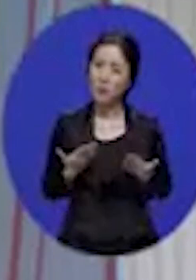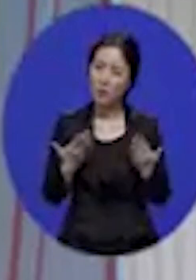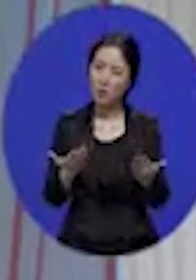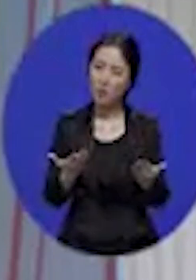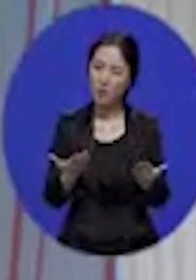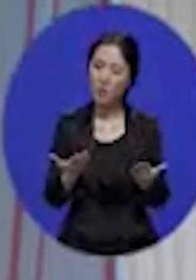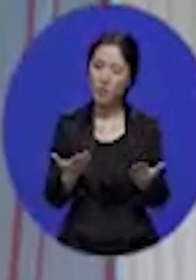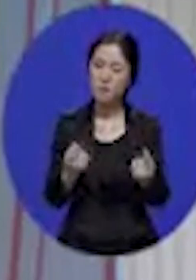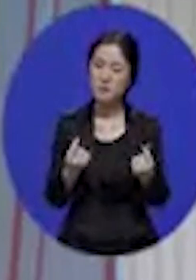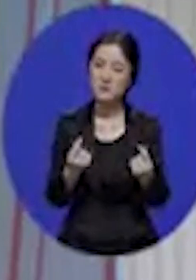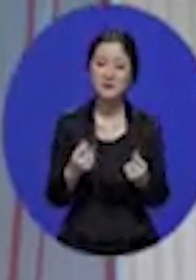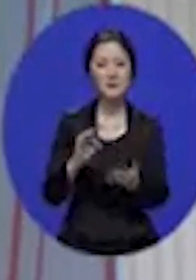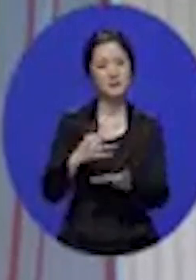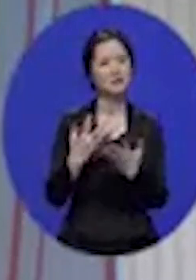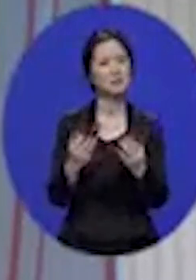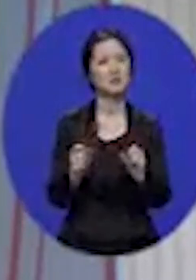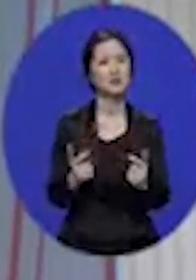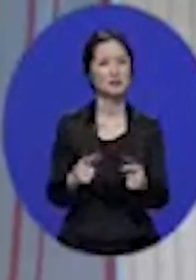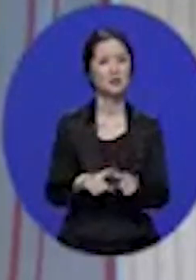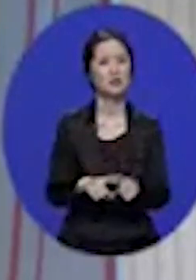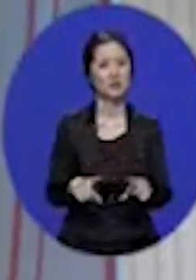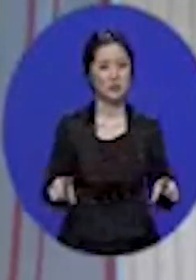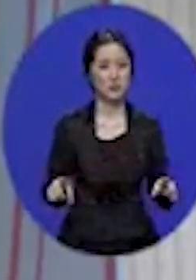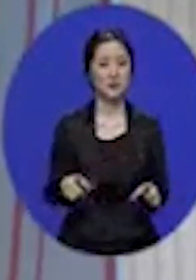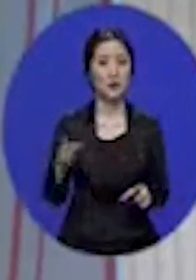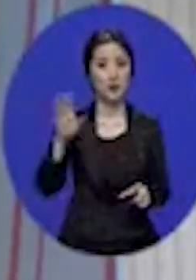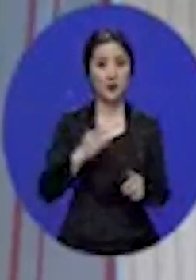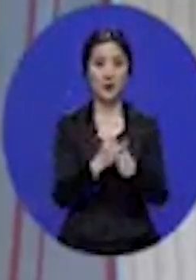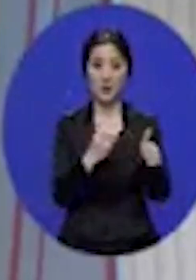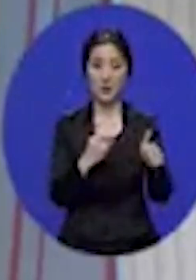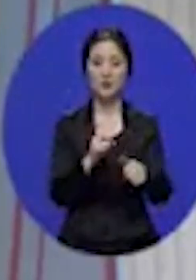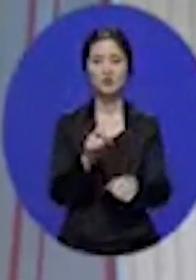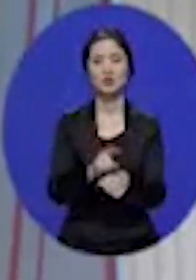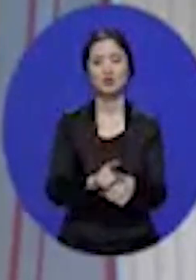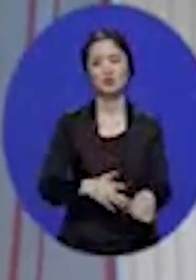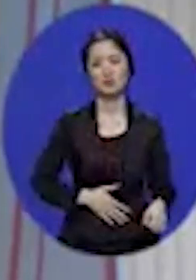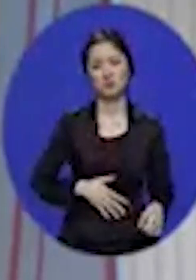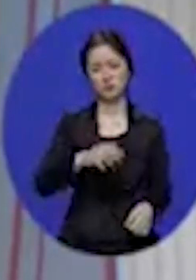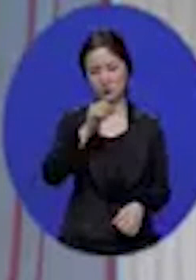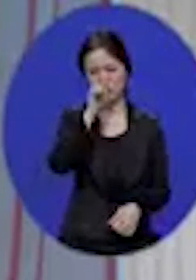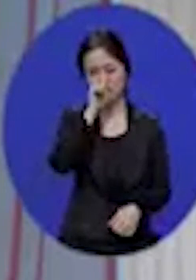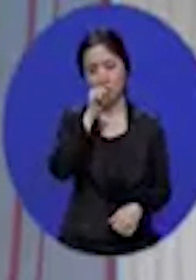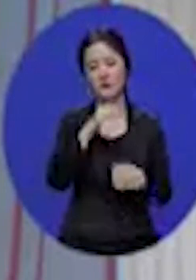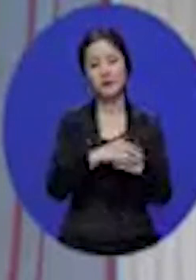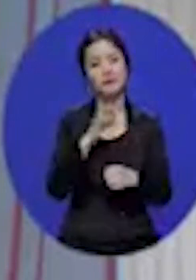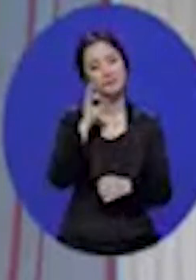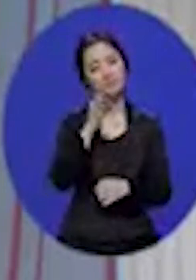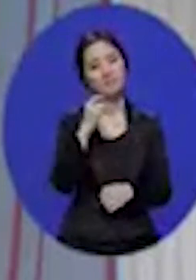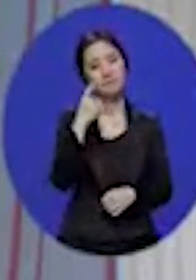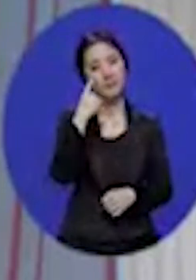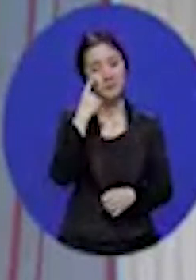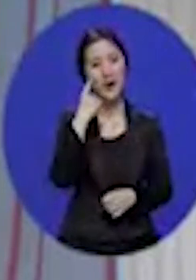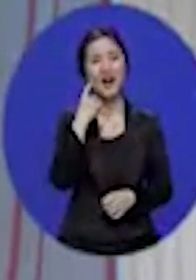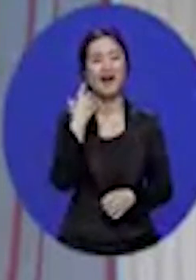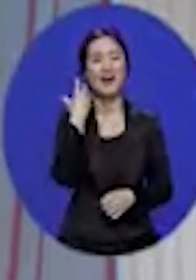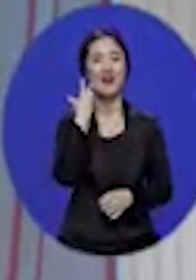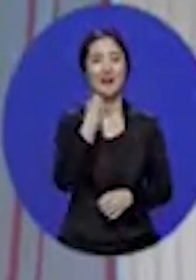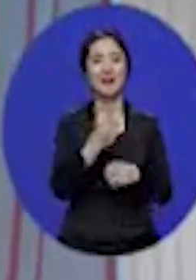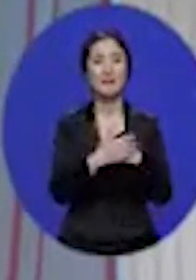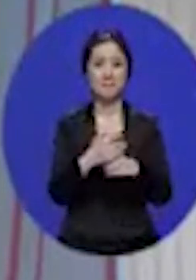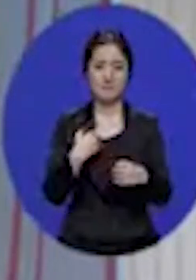뭐. 예. 그러나 남편의 어떤 인간성에 제가 반해서 결혼하게 됐습니다. 결혼을 하고